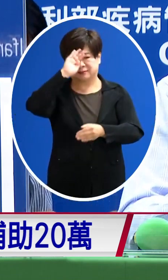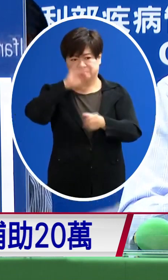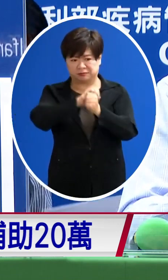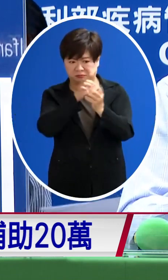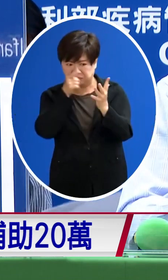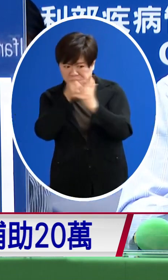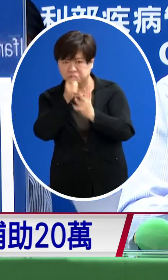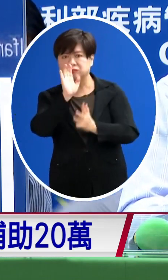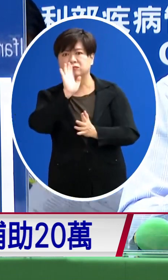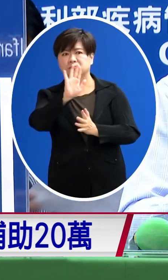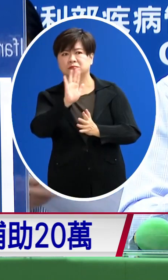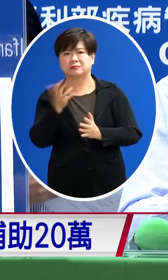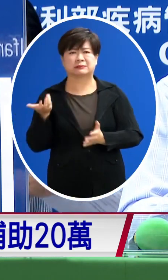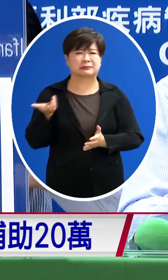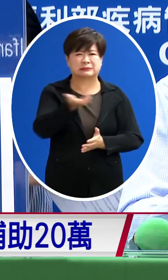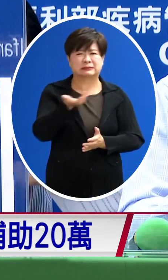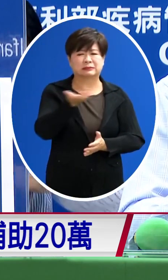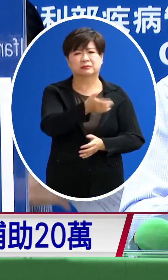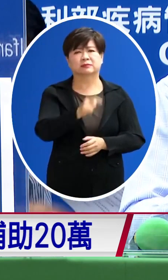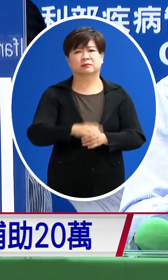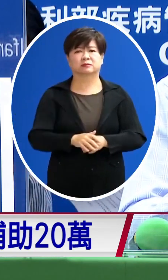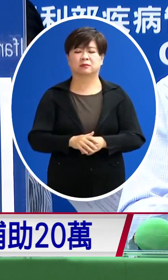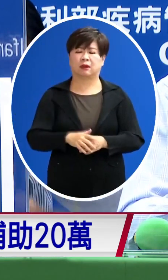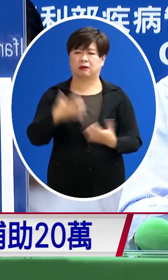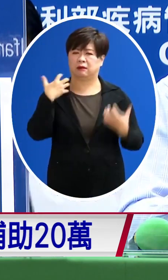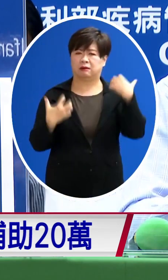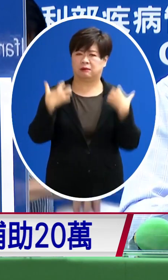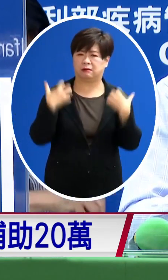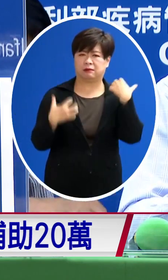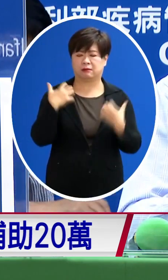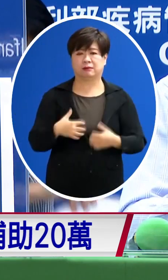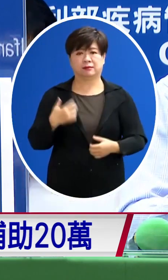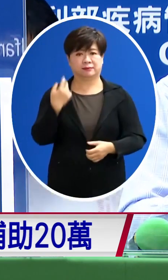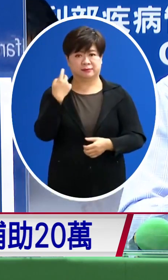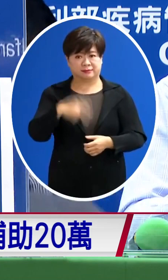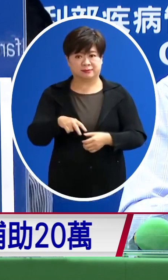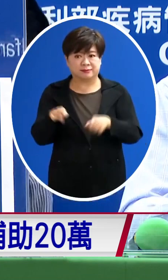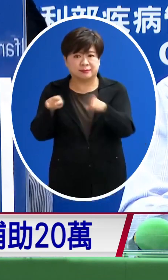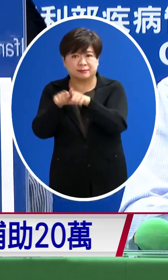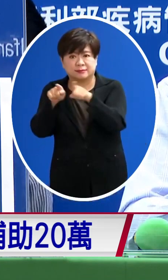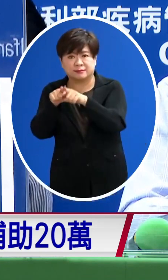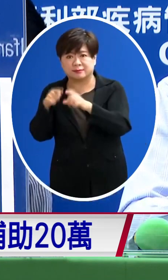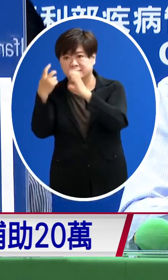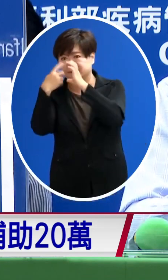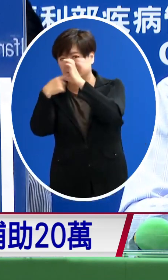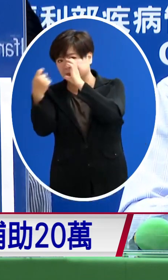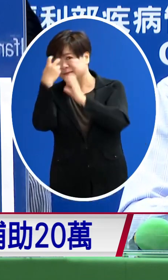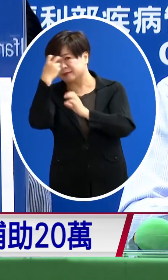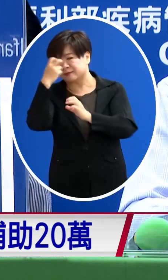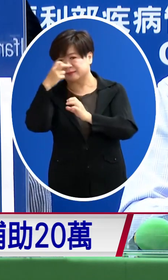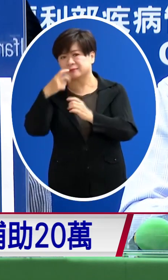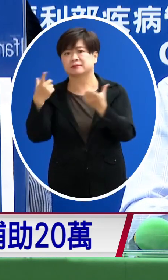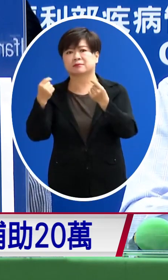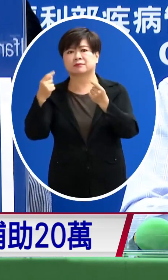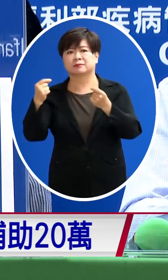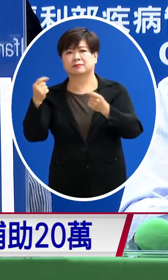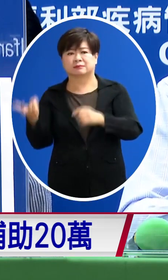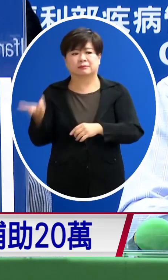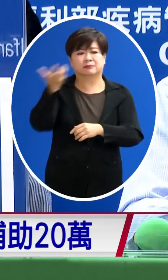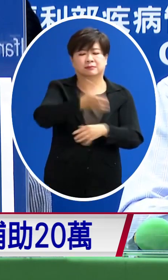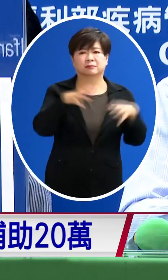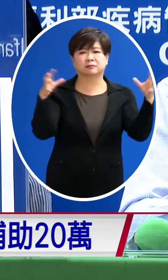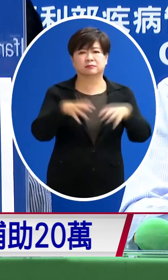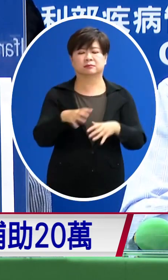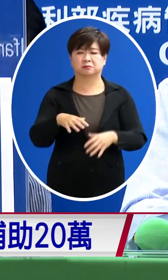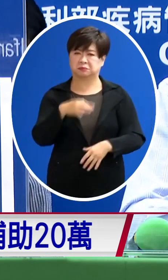的，它的量能啊，当然是很吃紧。那如果再把两边的混在一起哈，那恐怕也增加一些院